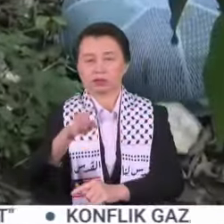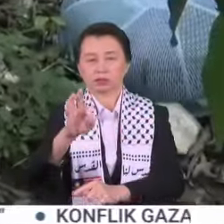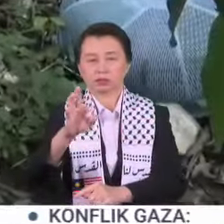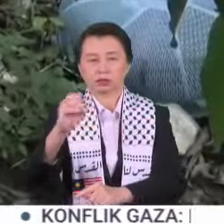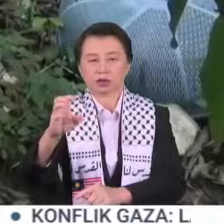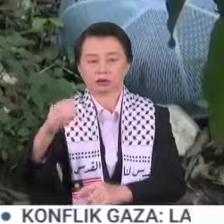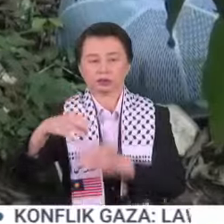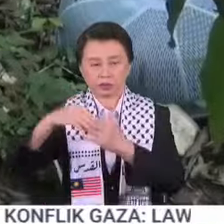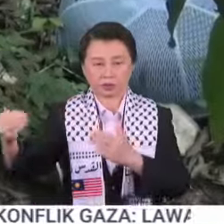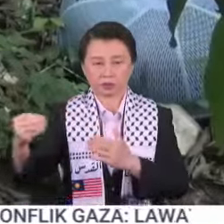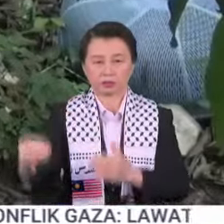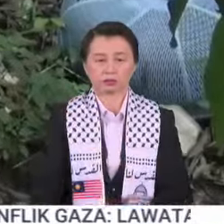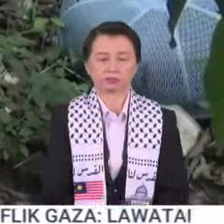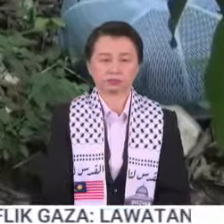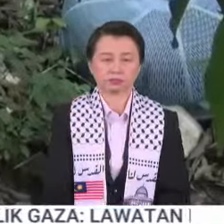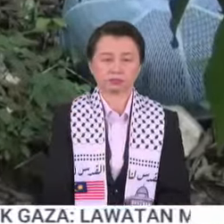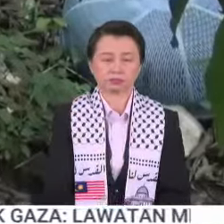RM9,900.